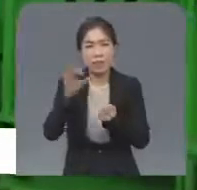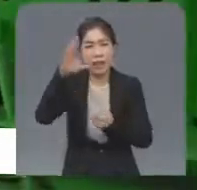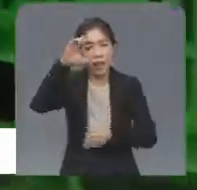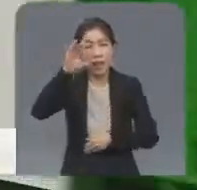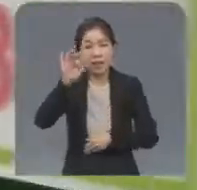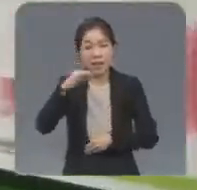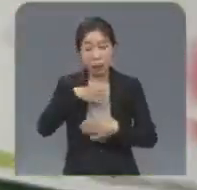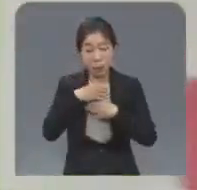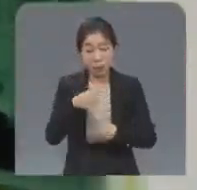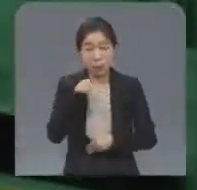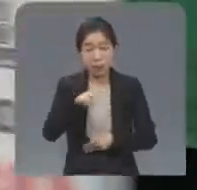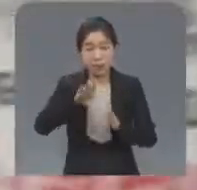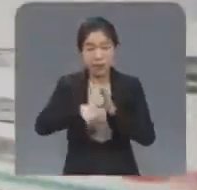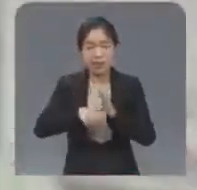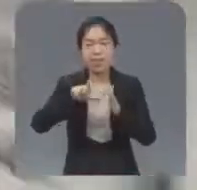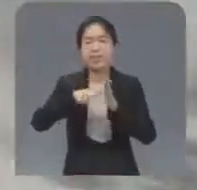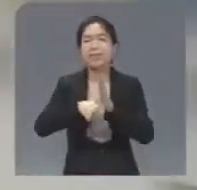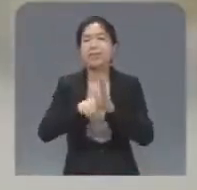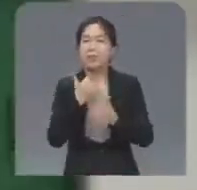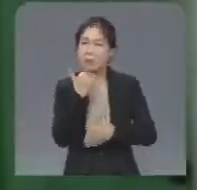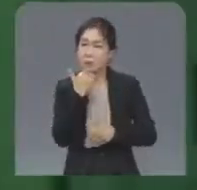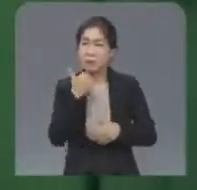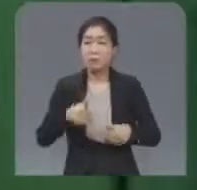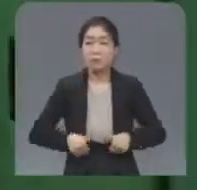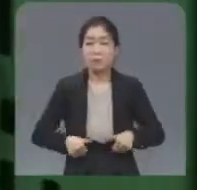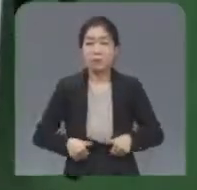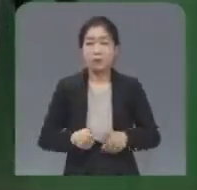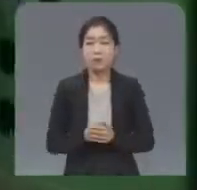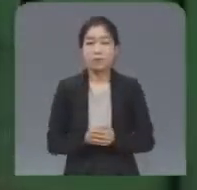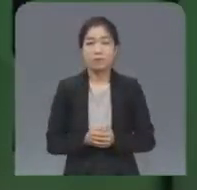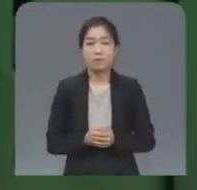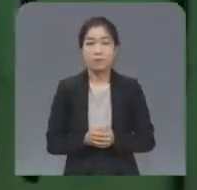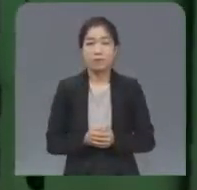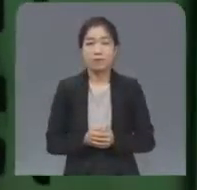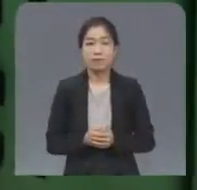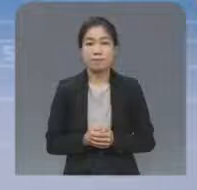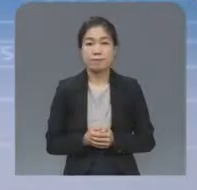다소 시간이 필요해 보입니다. KBS 뉴스 이영일입니다.